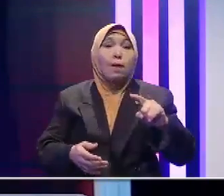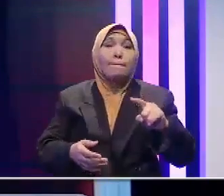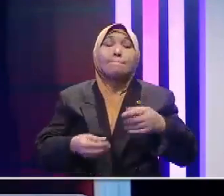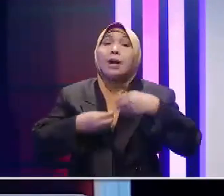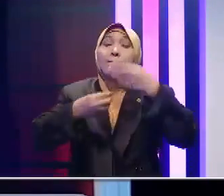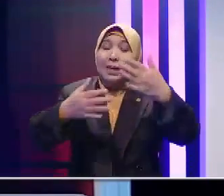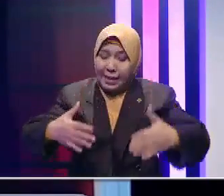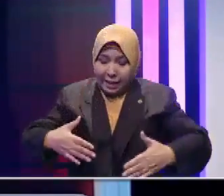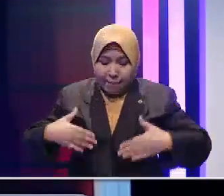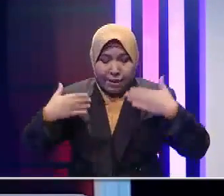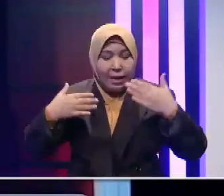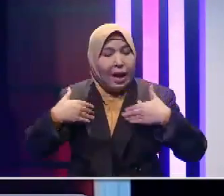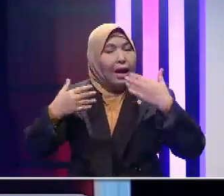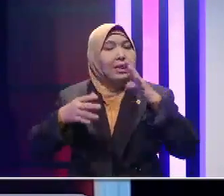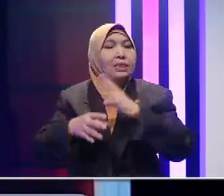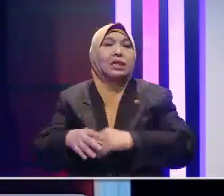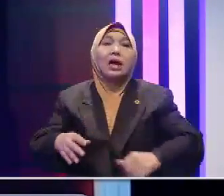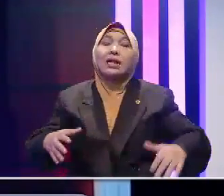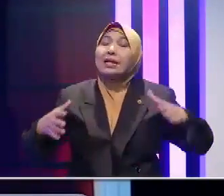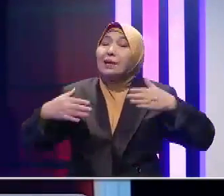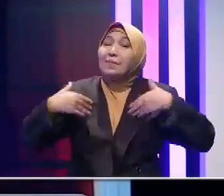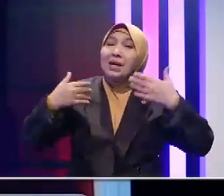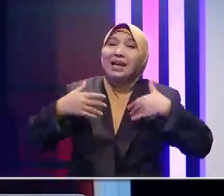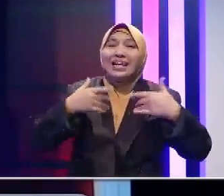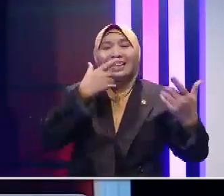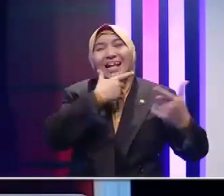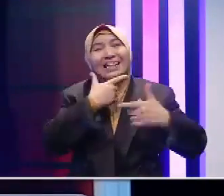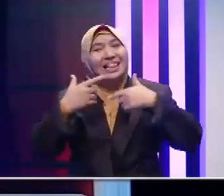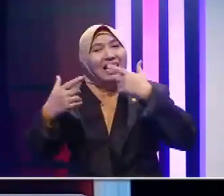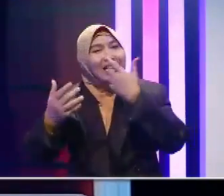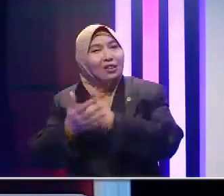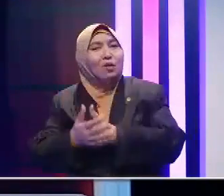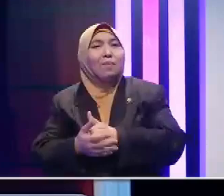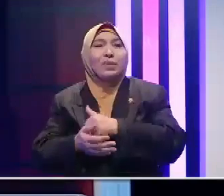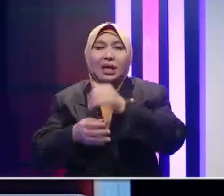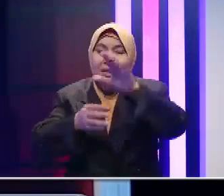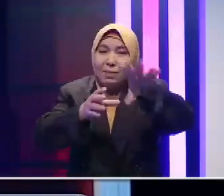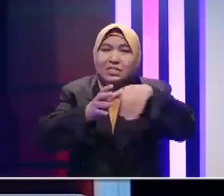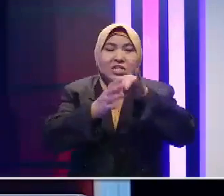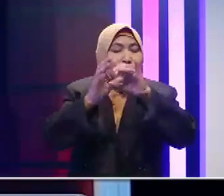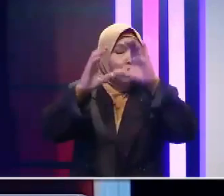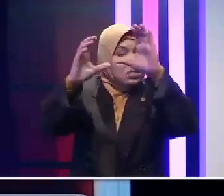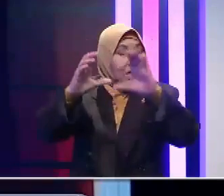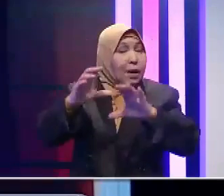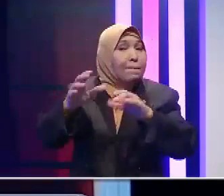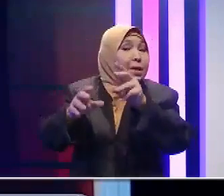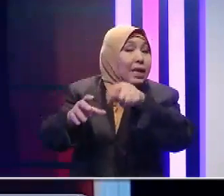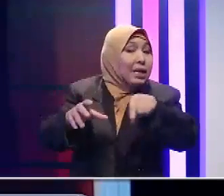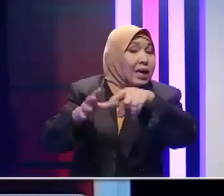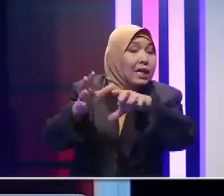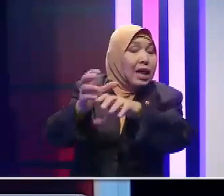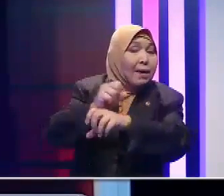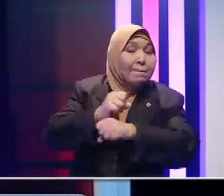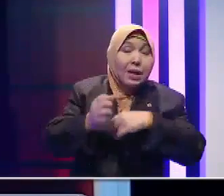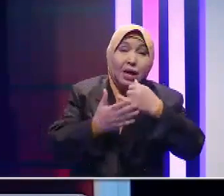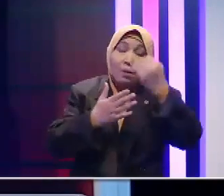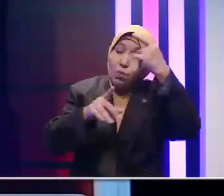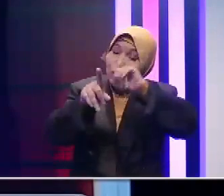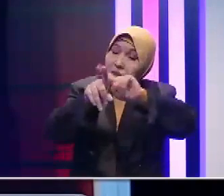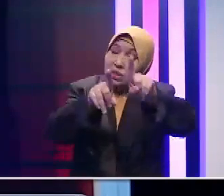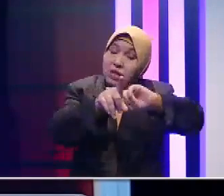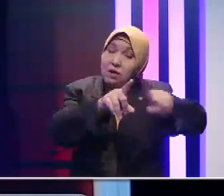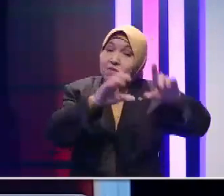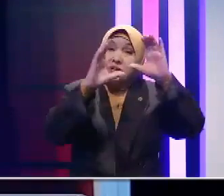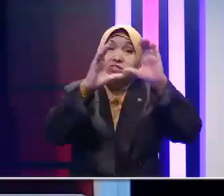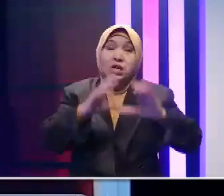memberi kegembiraan mereka. Sambil-sambil gembira, gelak-gelak, ada benda input masuk. Itu cara mereka dapat input. Dan itu pelbagai-pelbagai kaedah